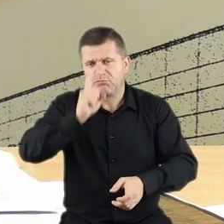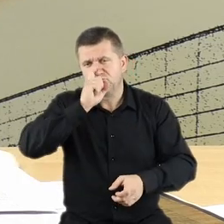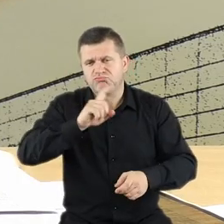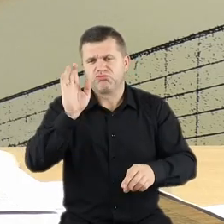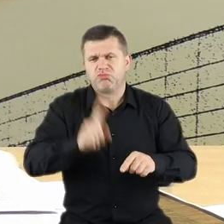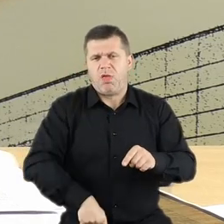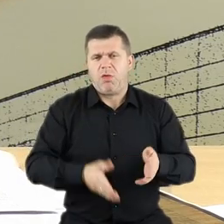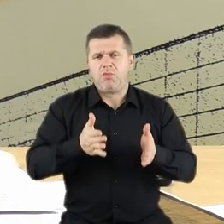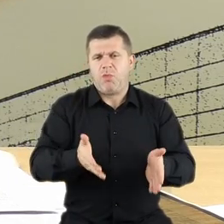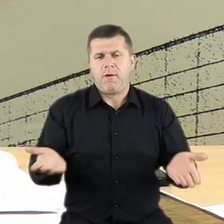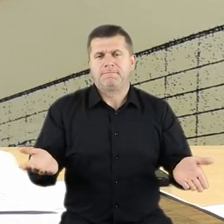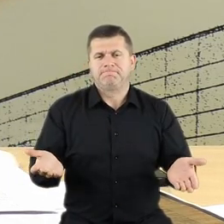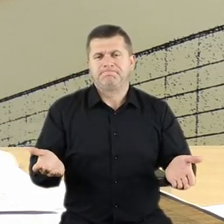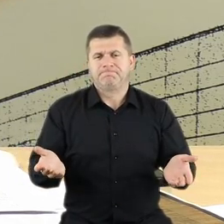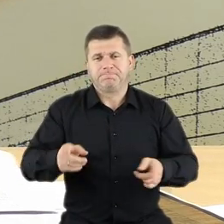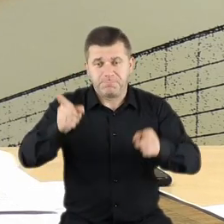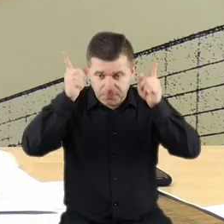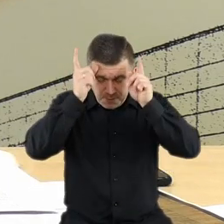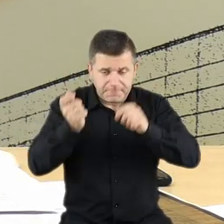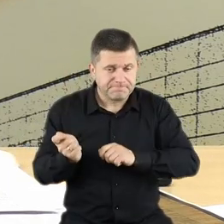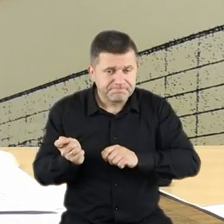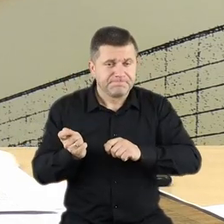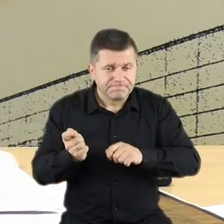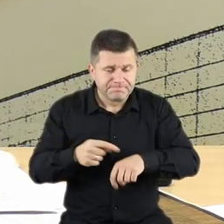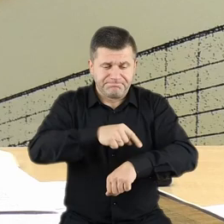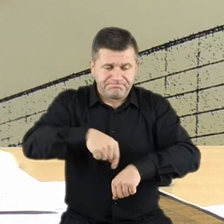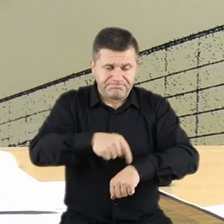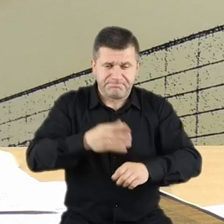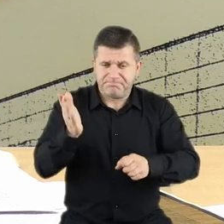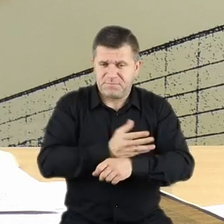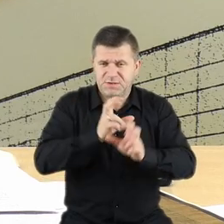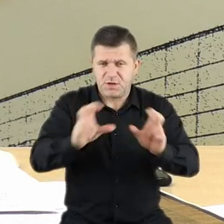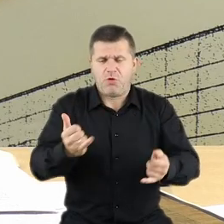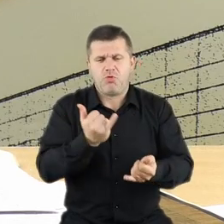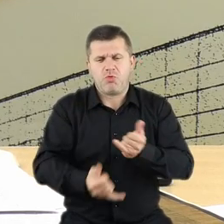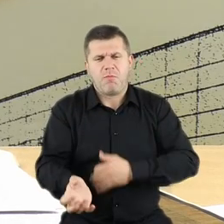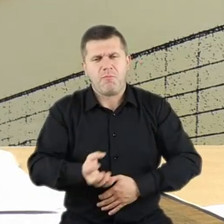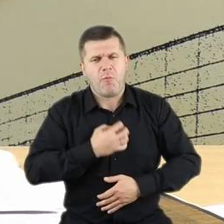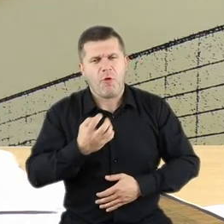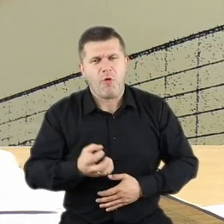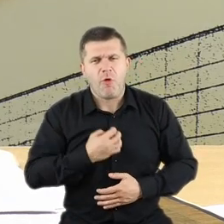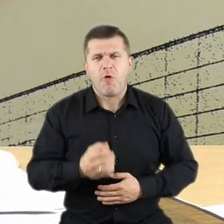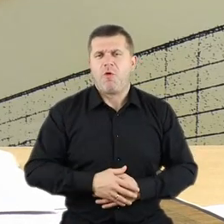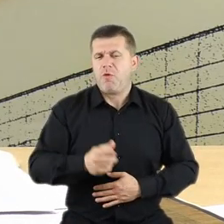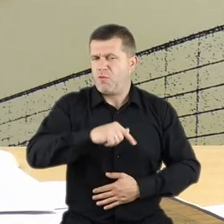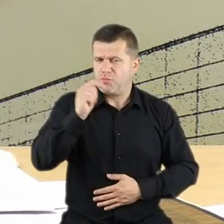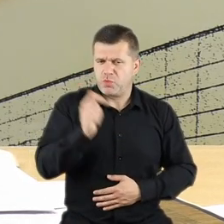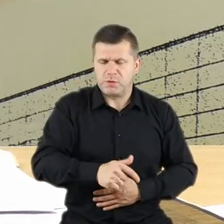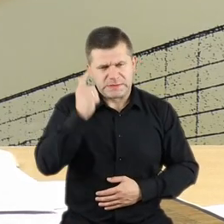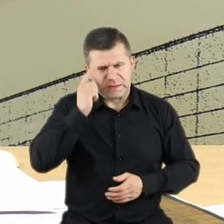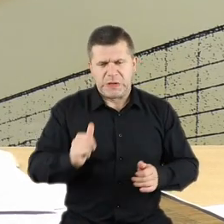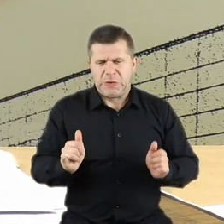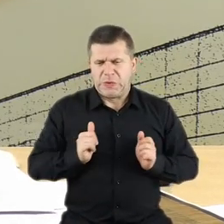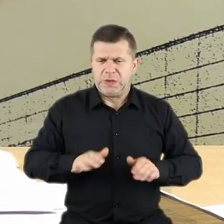Aga chodzi z tą krową na posterunku kupę czasu Norbiego zabolały No musiał usiąść